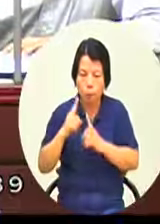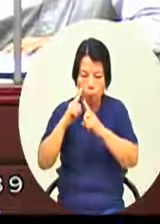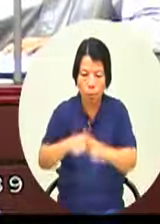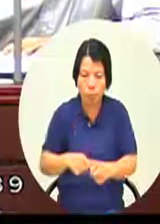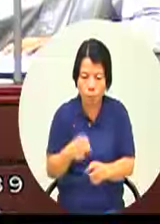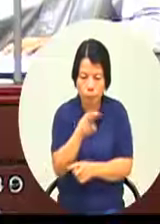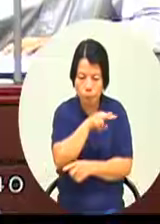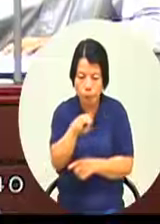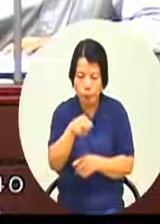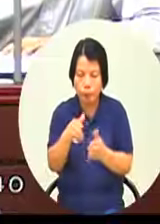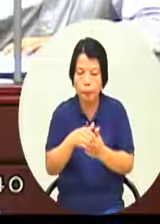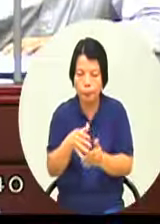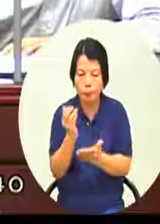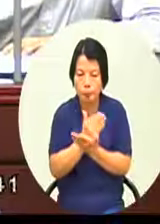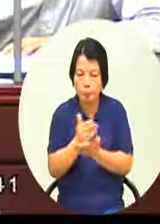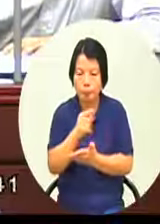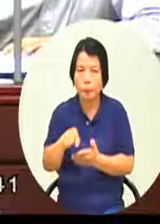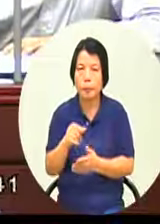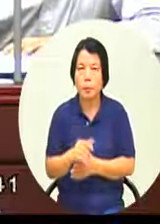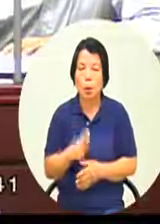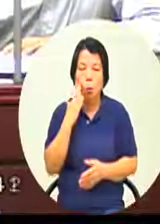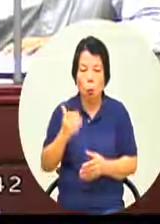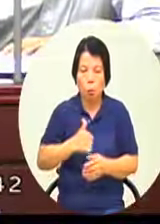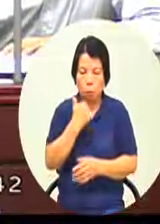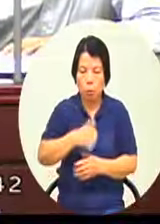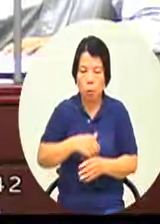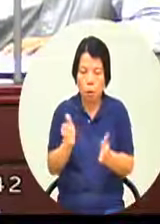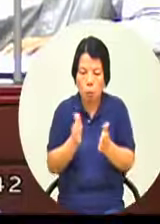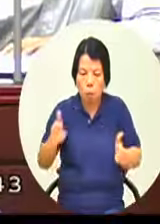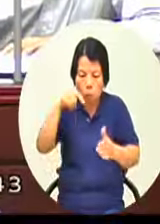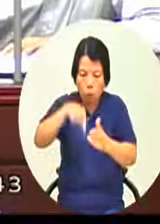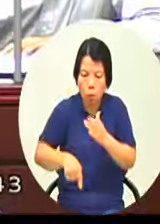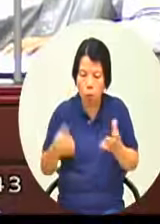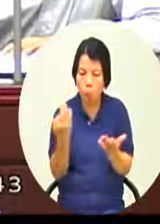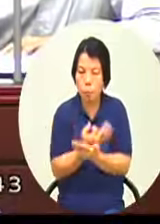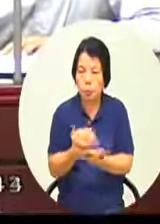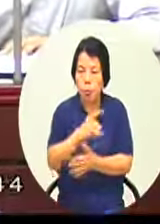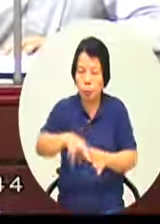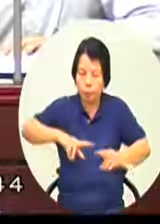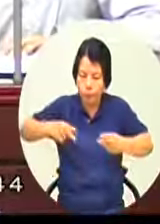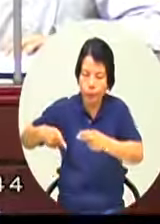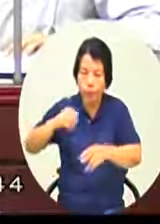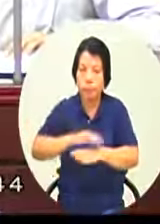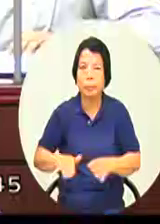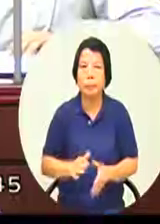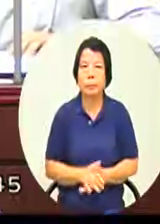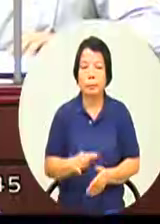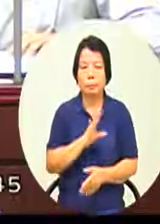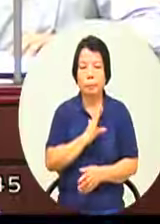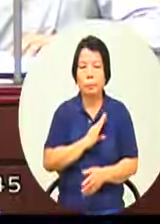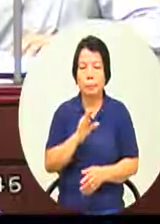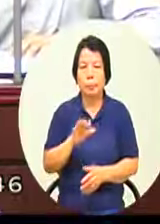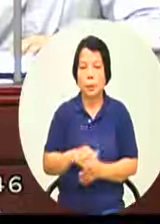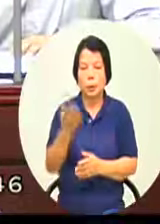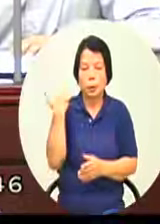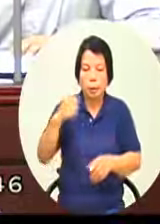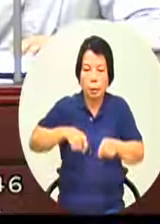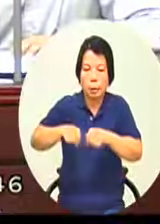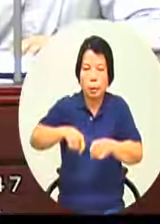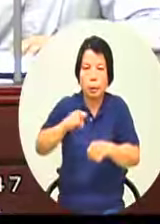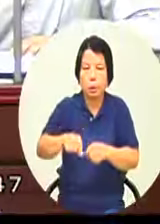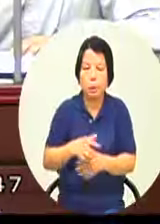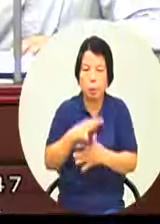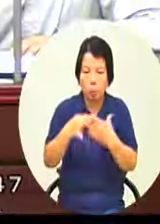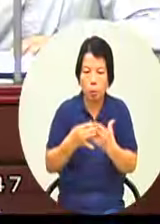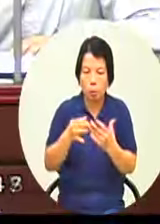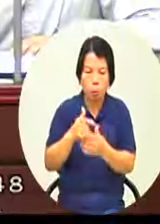下，如果说真的是不够深等等的问题，我们会去改善。那当然很多当初设计有它的设计条